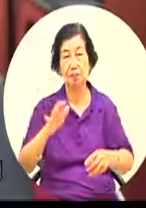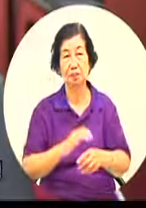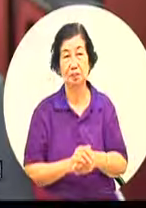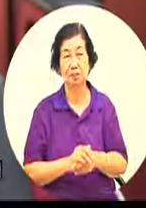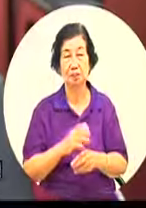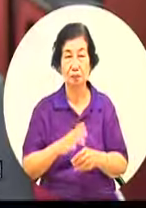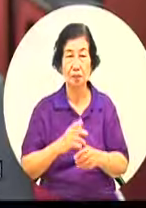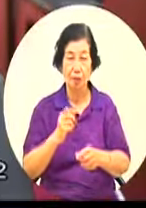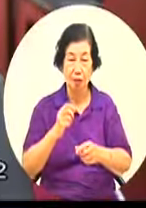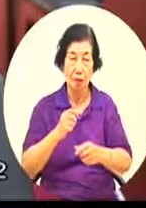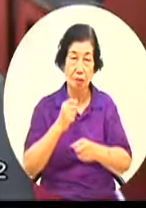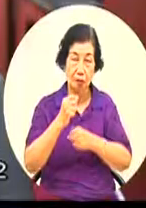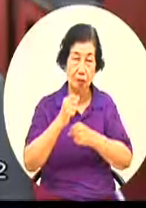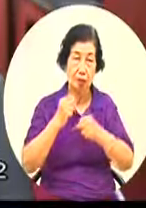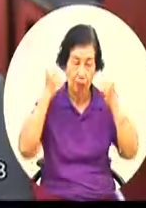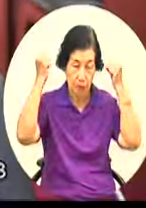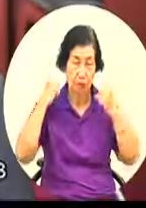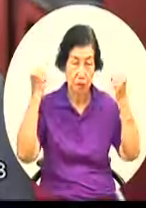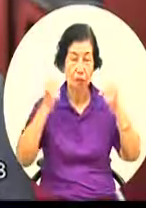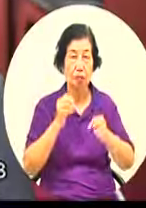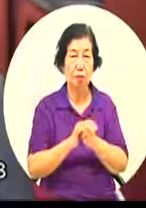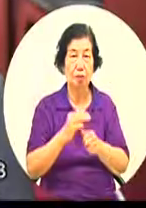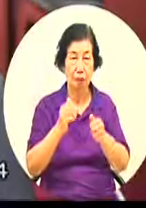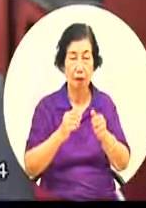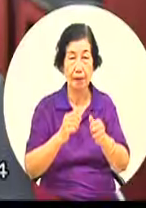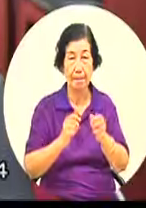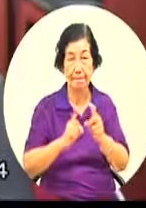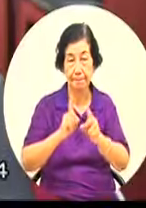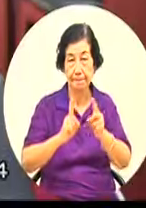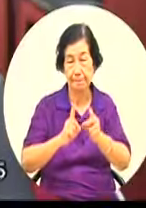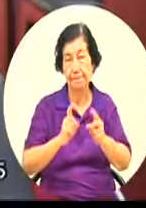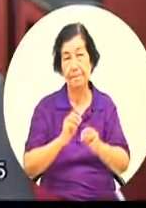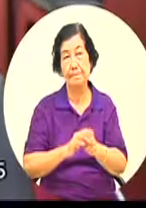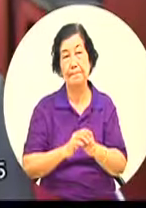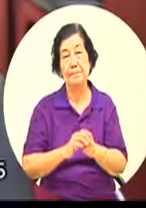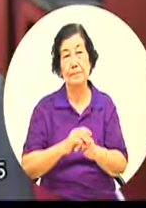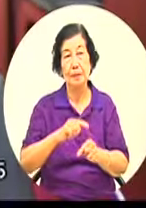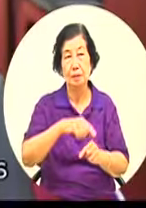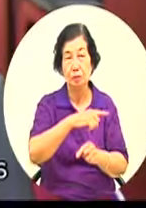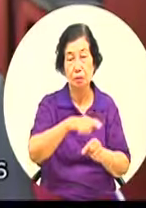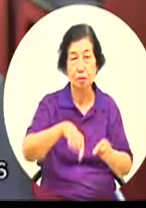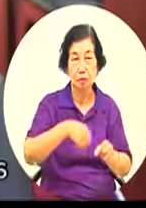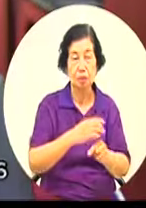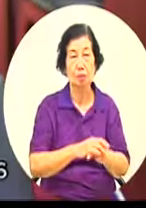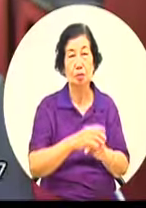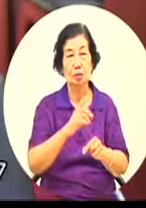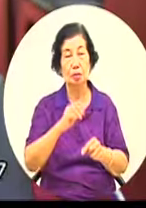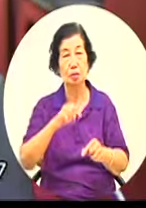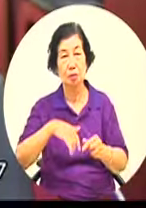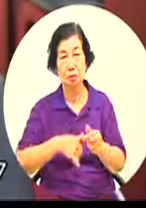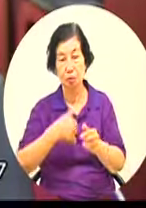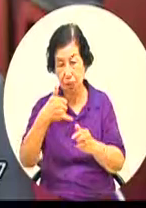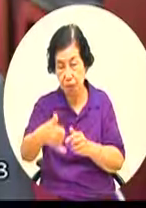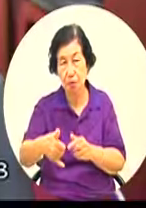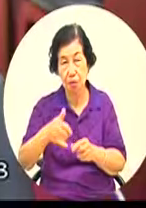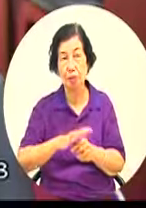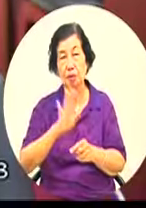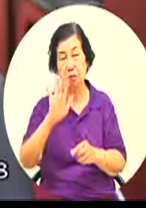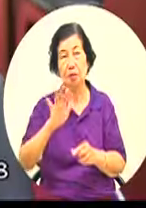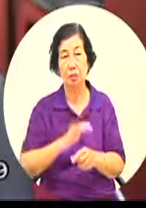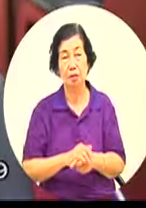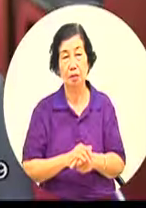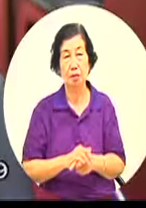么比赛，更加细，我拢有看到你，所以。我相信处长，你知道我们对于凤山体育场的一个期